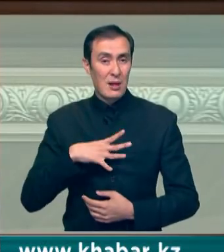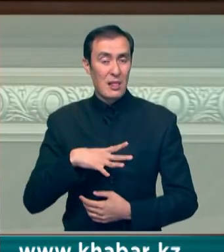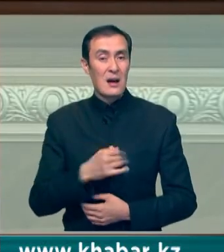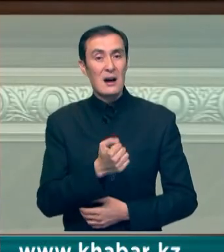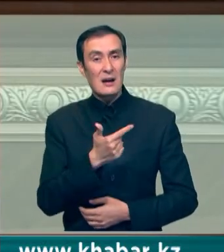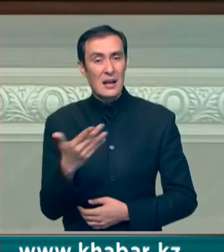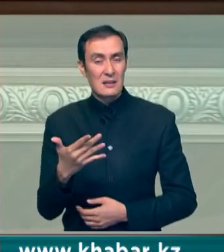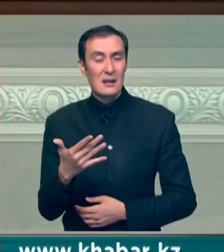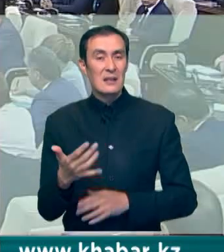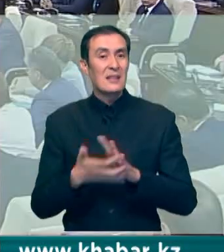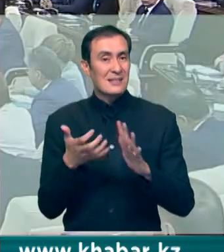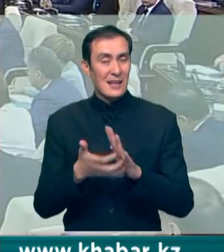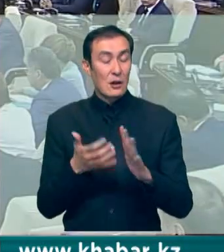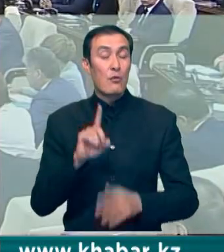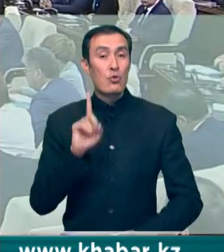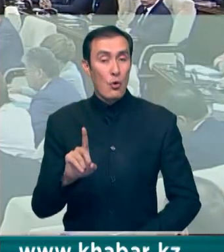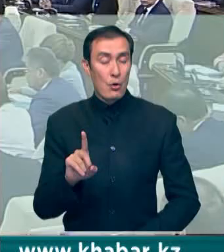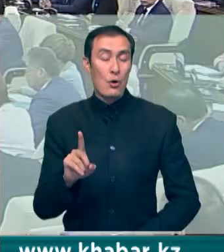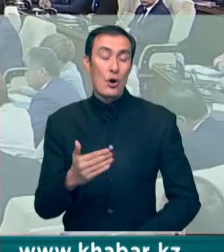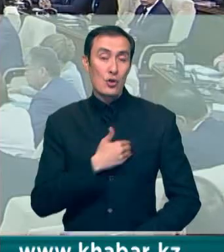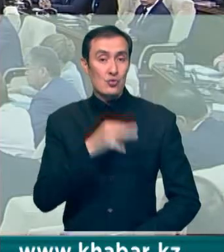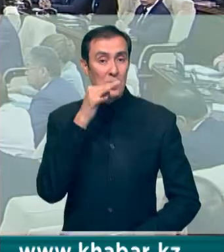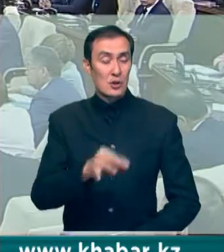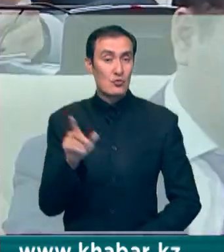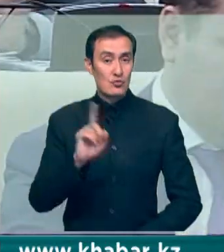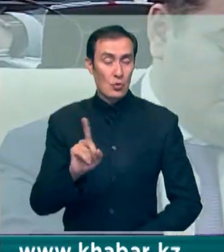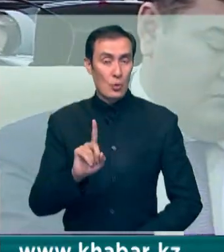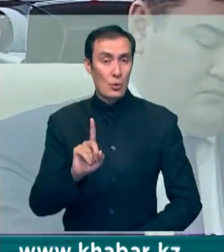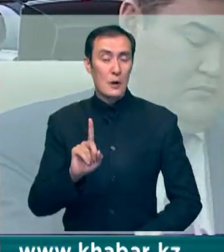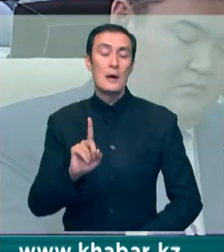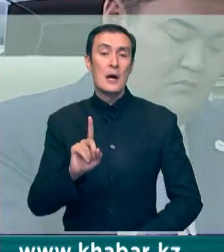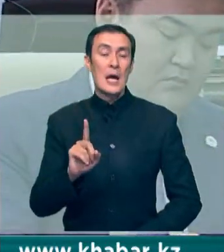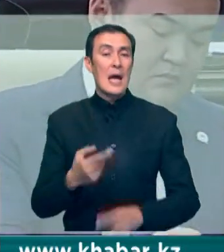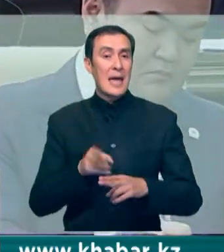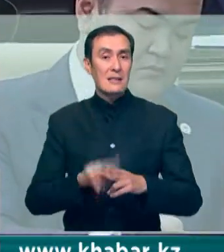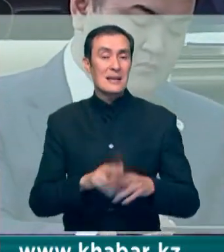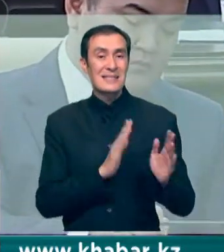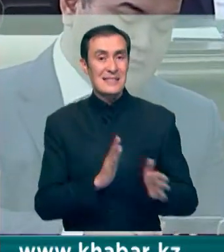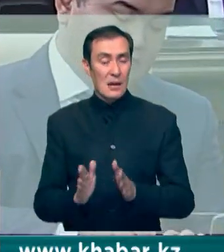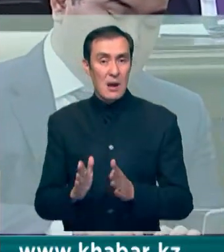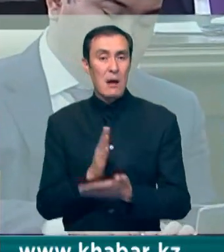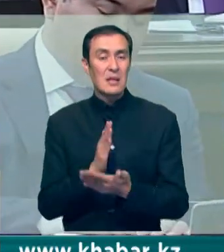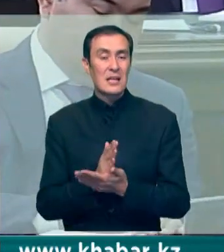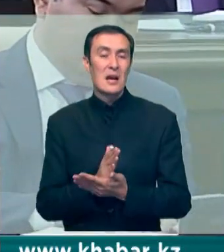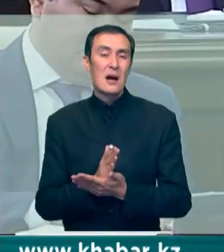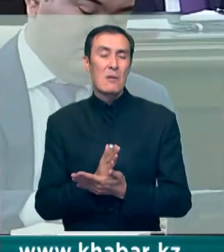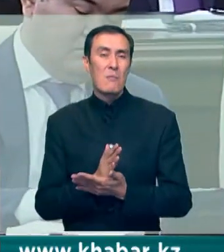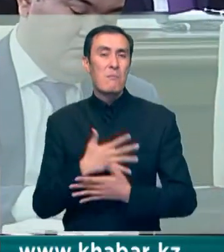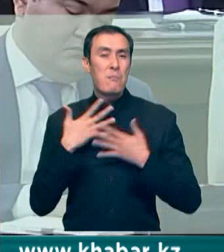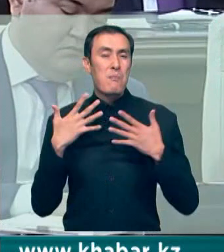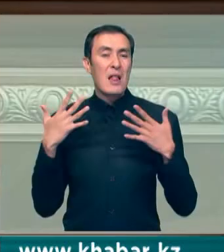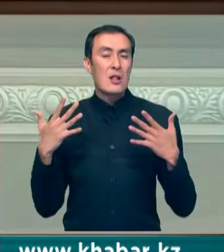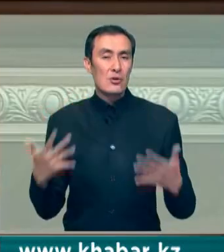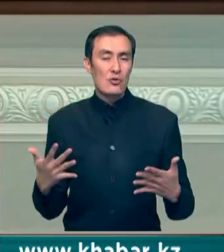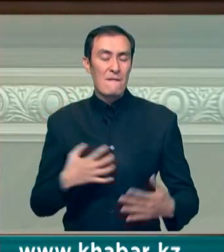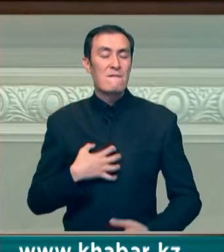упущений десятков но хотелось бы отметить что данная система обладает колоссален скала